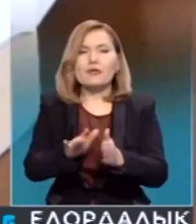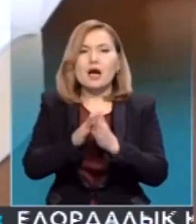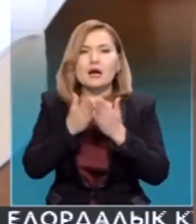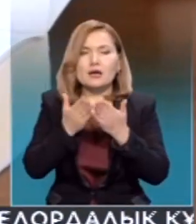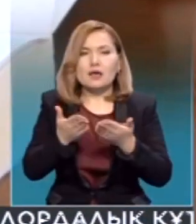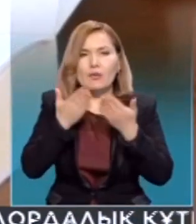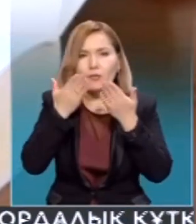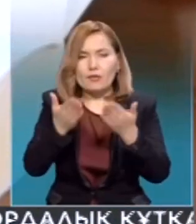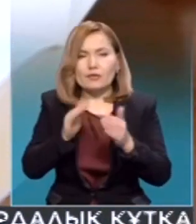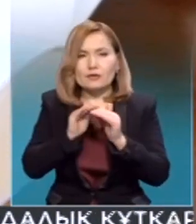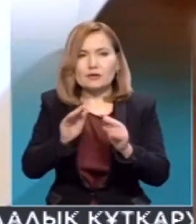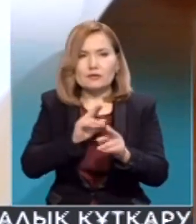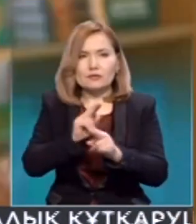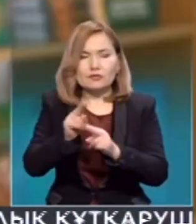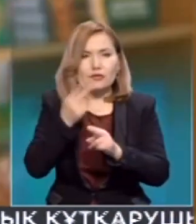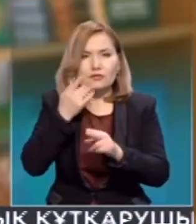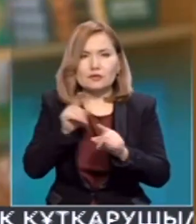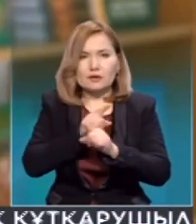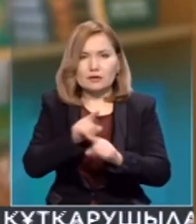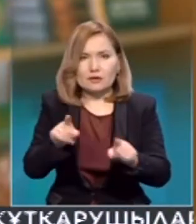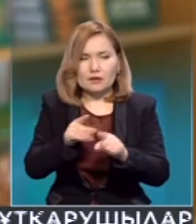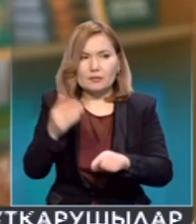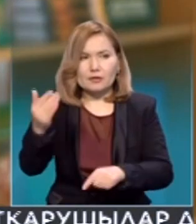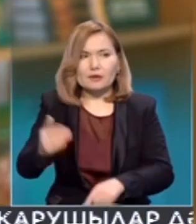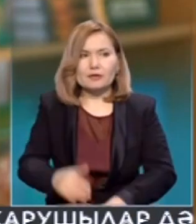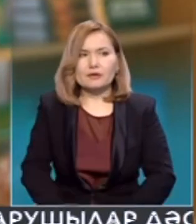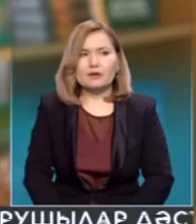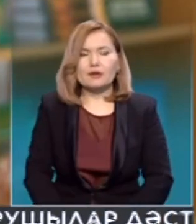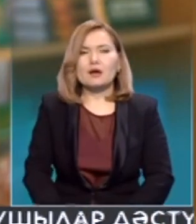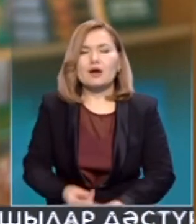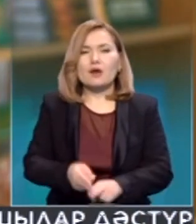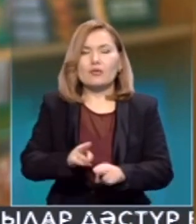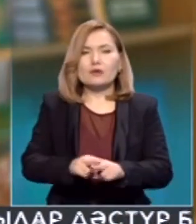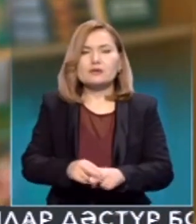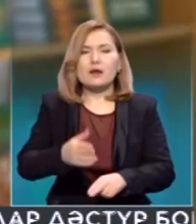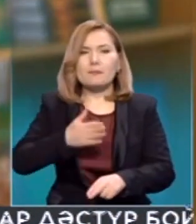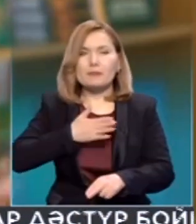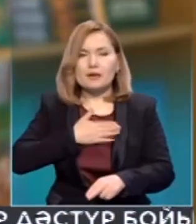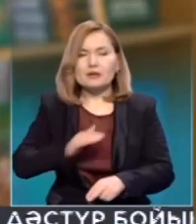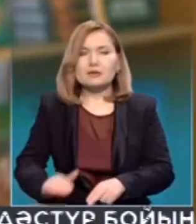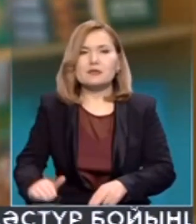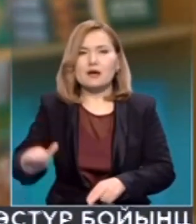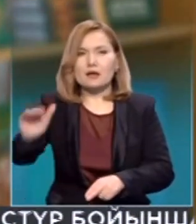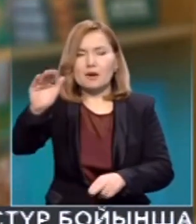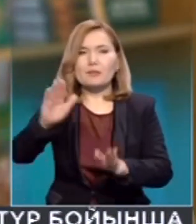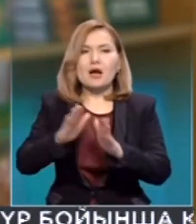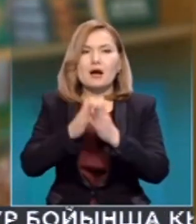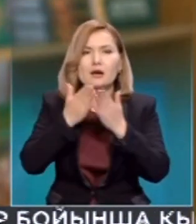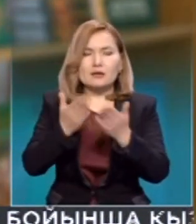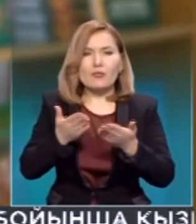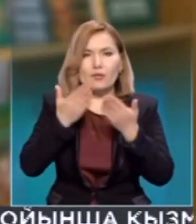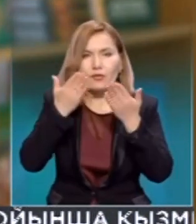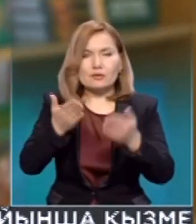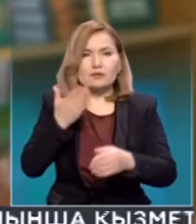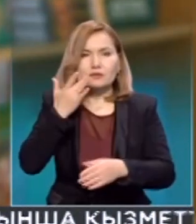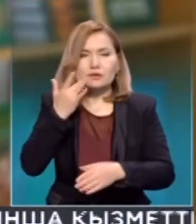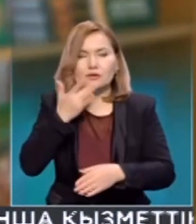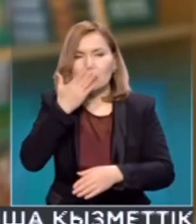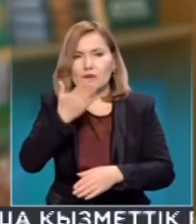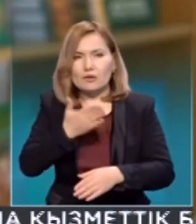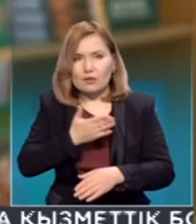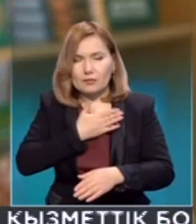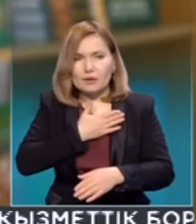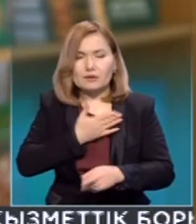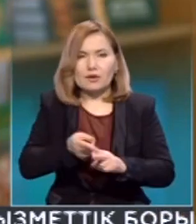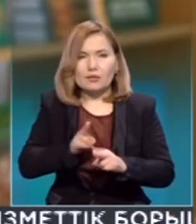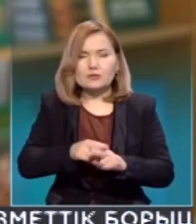қалыптасуына ықпал етті. Балалық кезде жаңағы үйден кітапты алып, шөптің үстіне барып оқып жатып